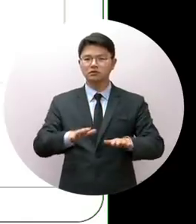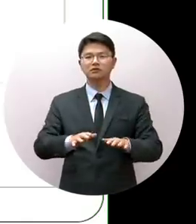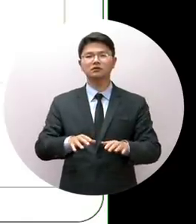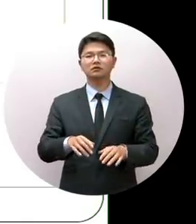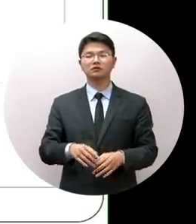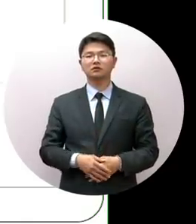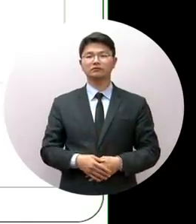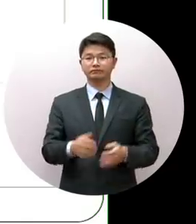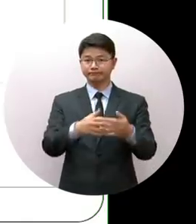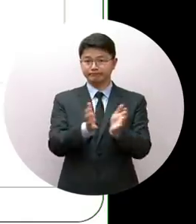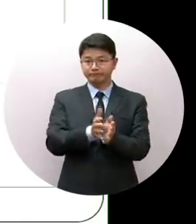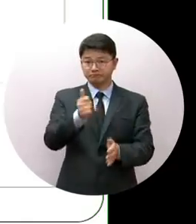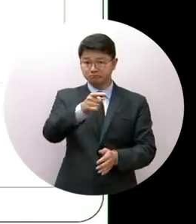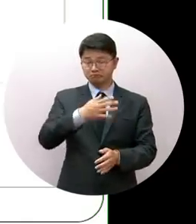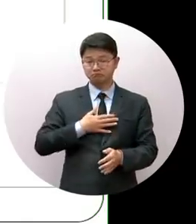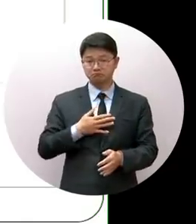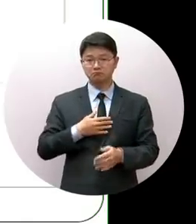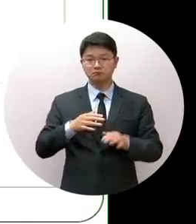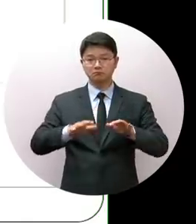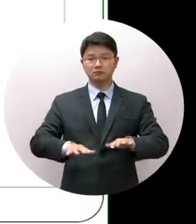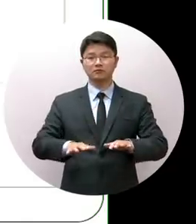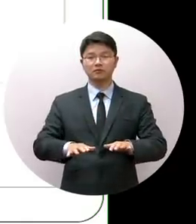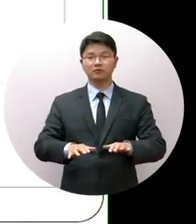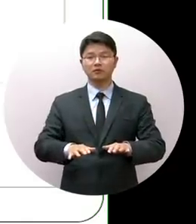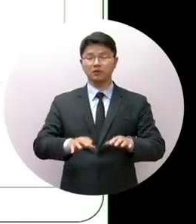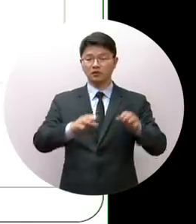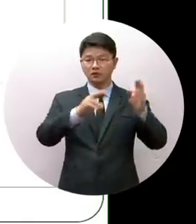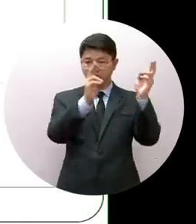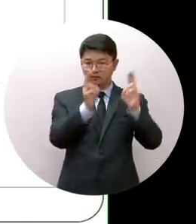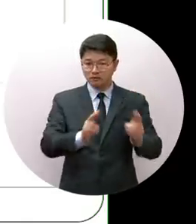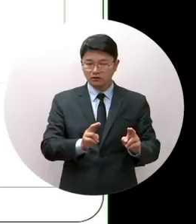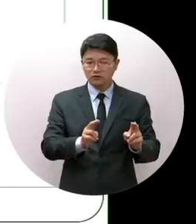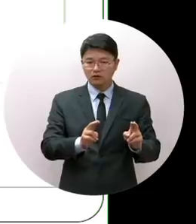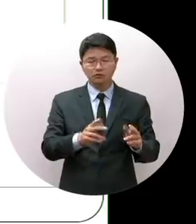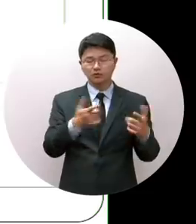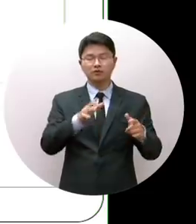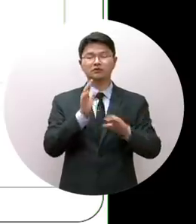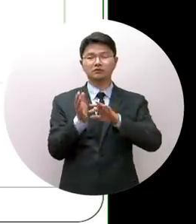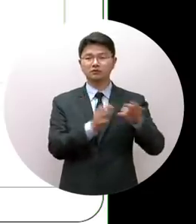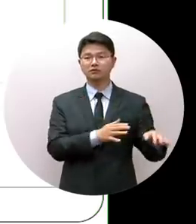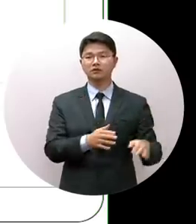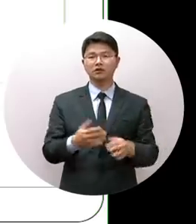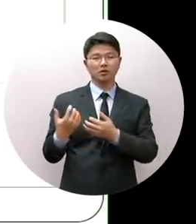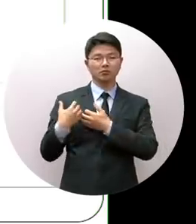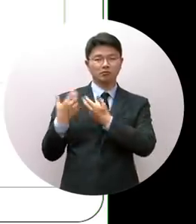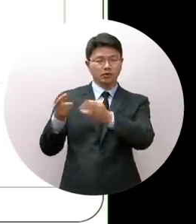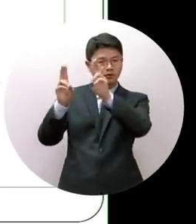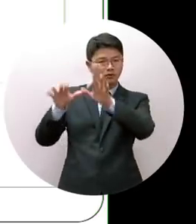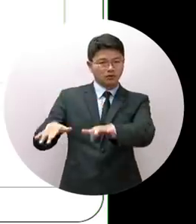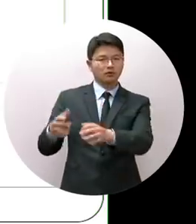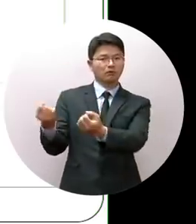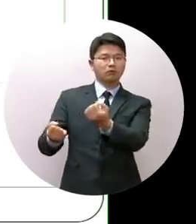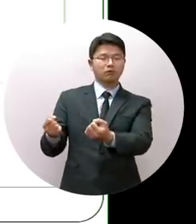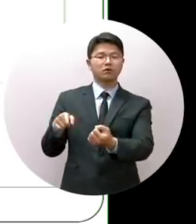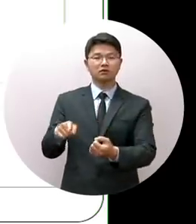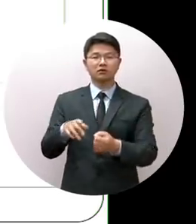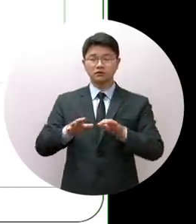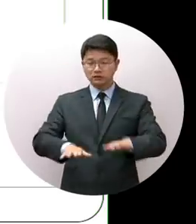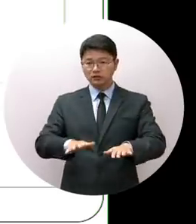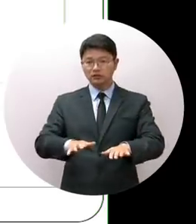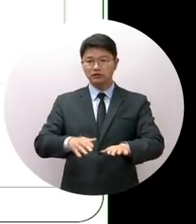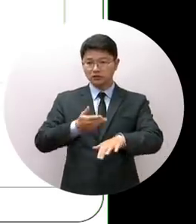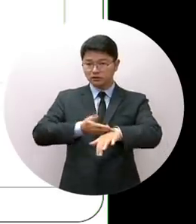经到可以，我说不是电动车哦，是自驾车已经到什么地步了？已经到可